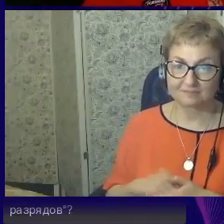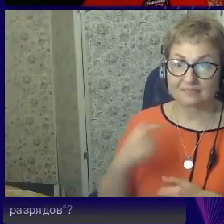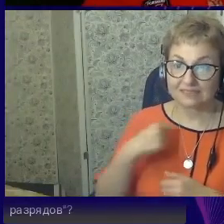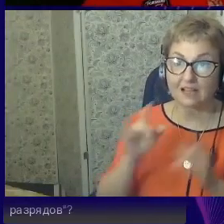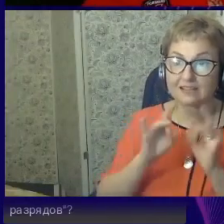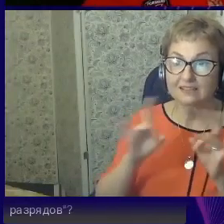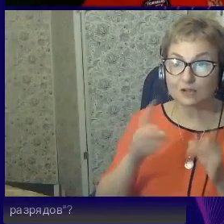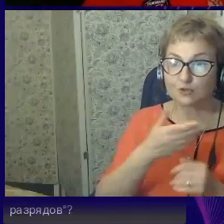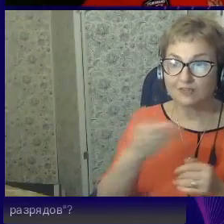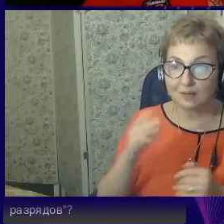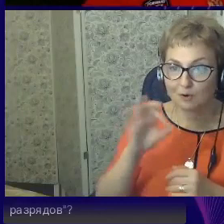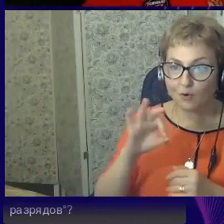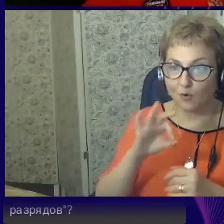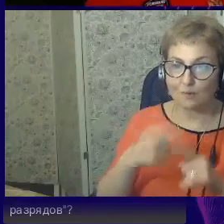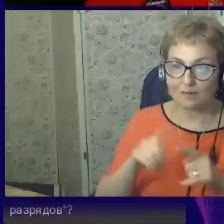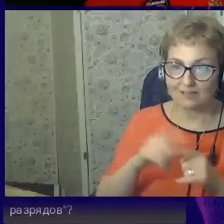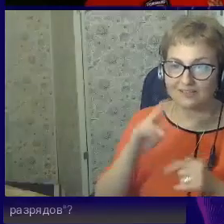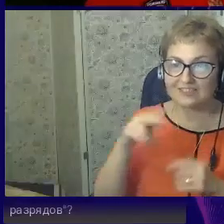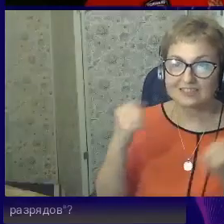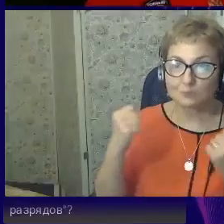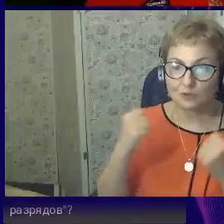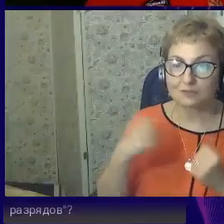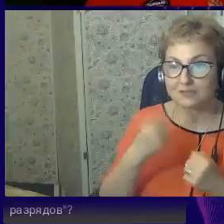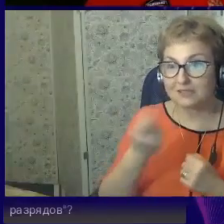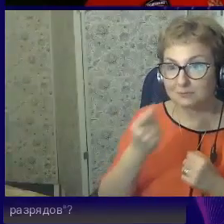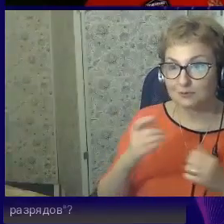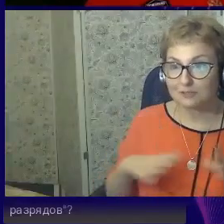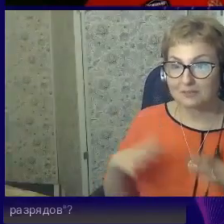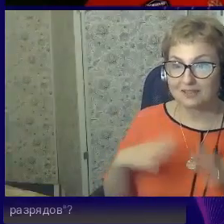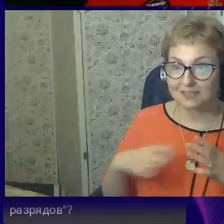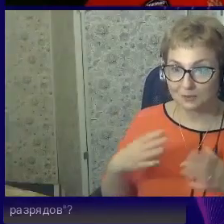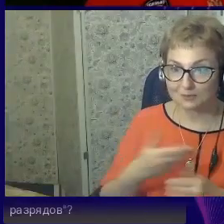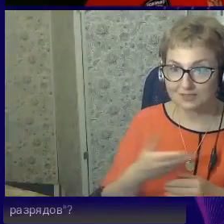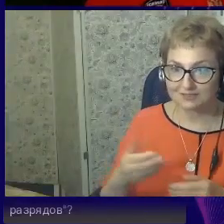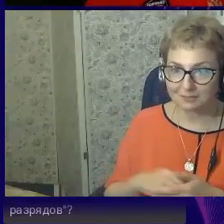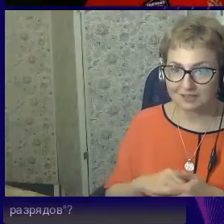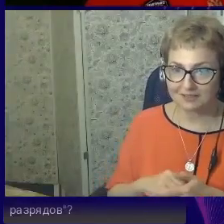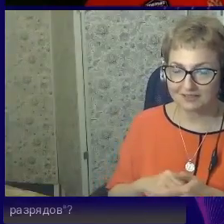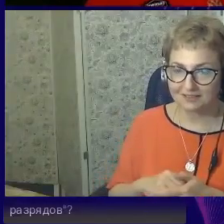Я расскажу вам об этом виде спорта, и мы с вами даже немножко потренируемся.